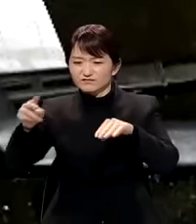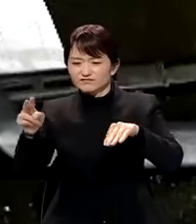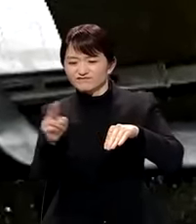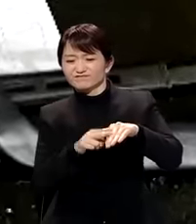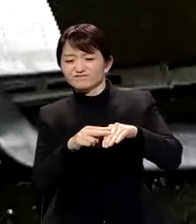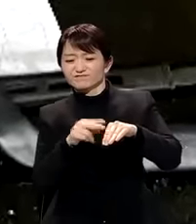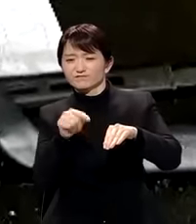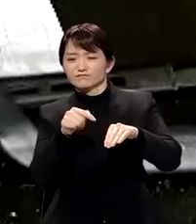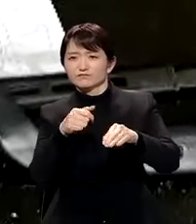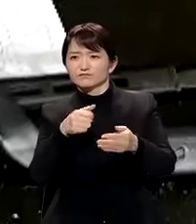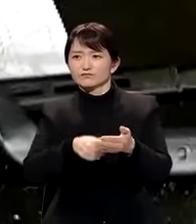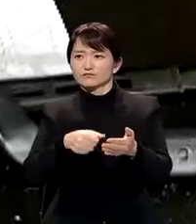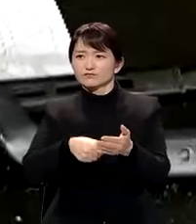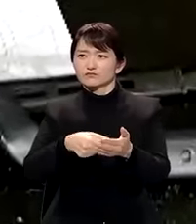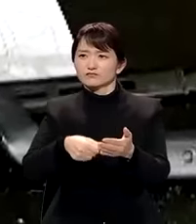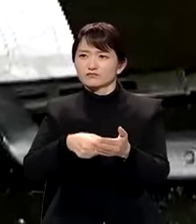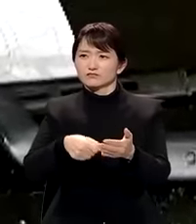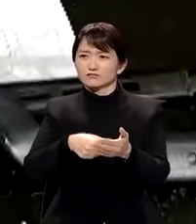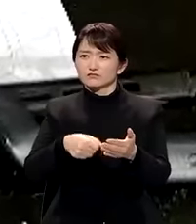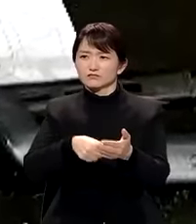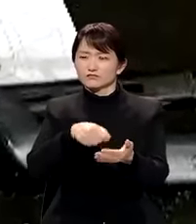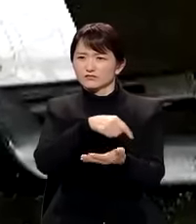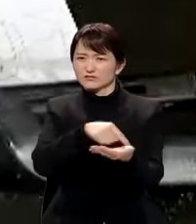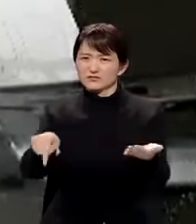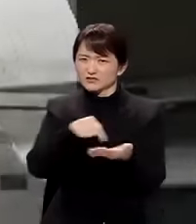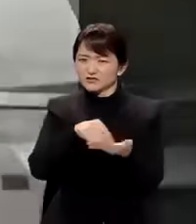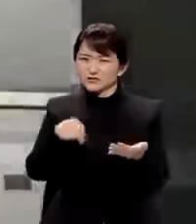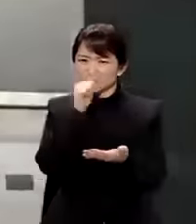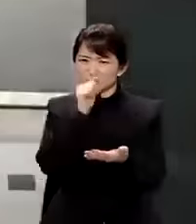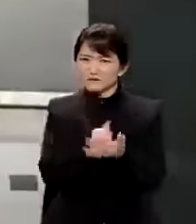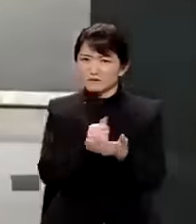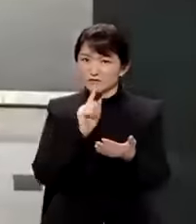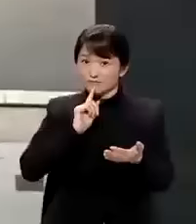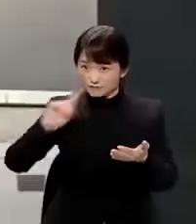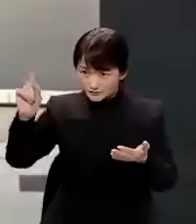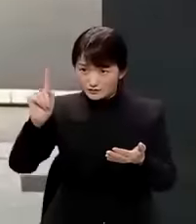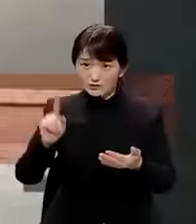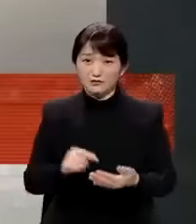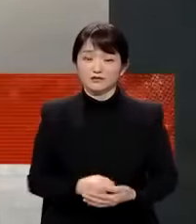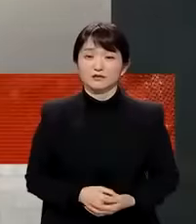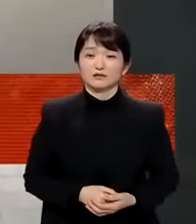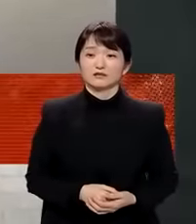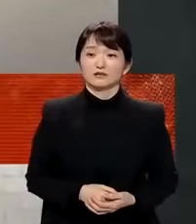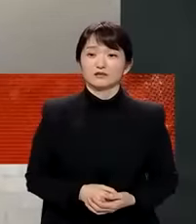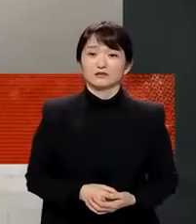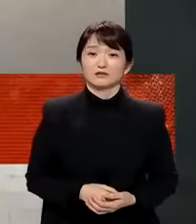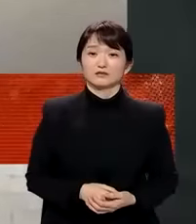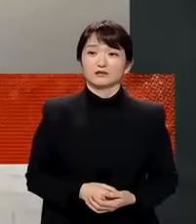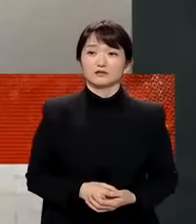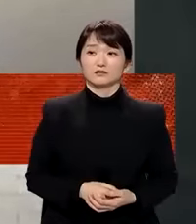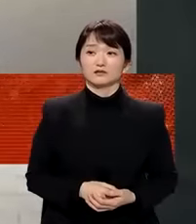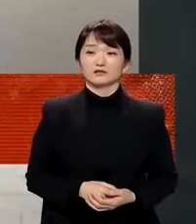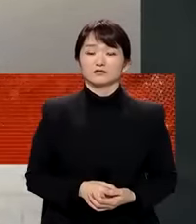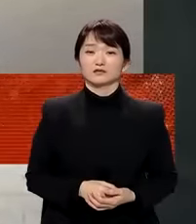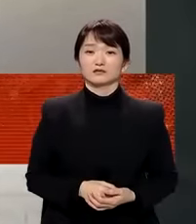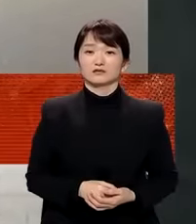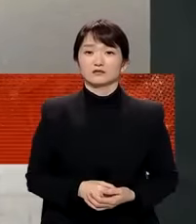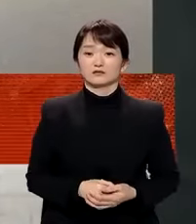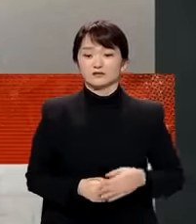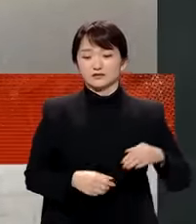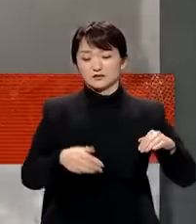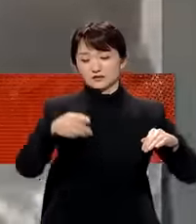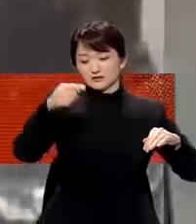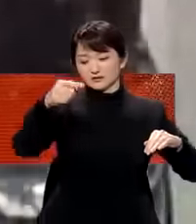재물 어 재물손괴로 신고한다는 이런다는 겁니다 자 주차 차단기를 틀어막은 것도 어이가